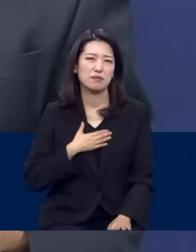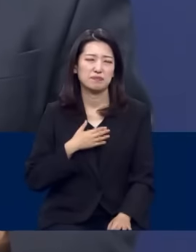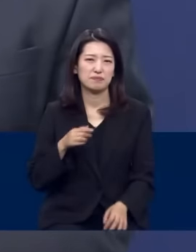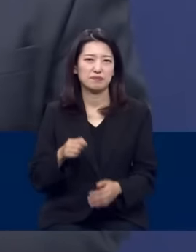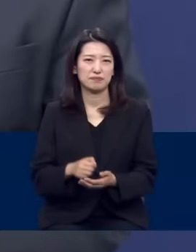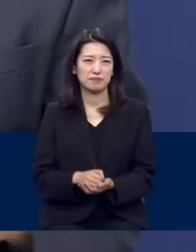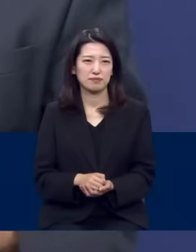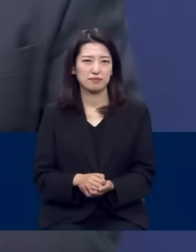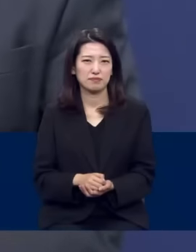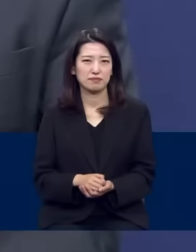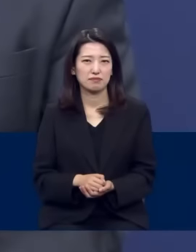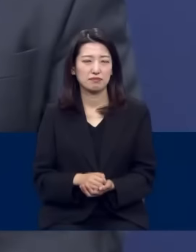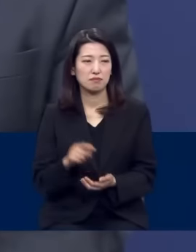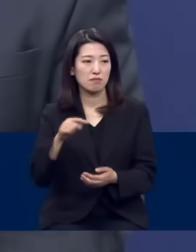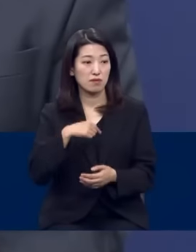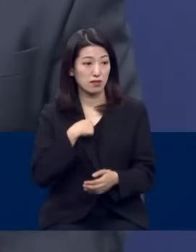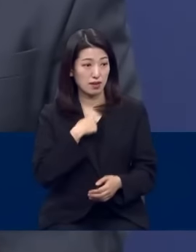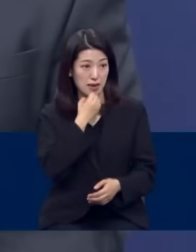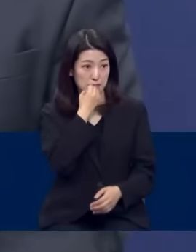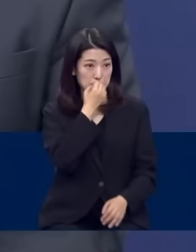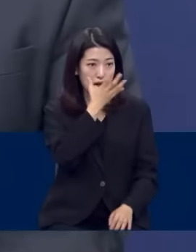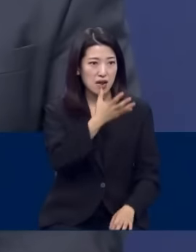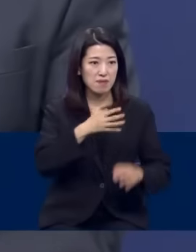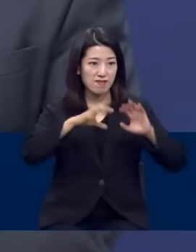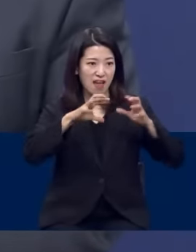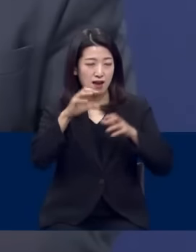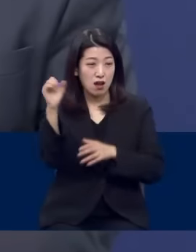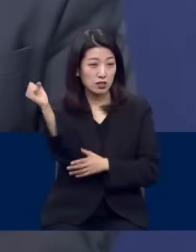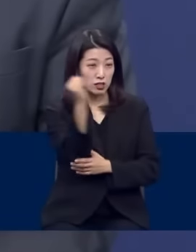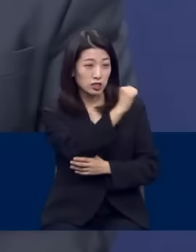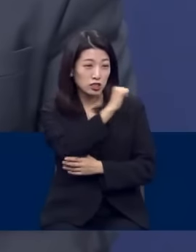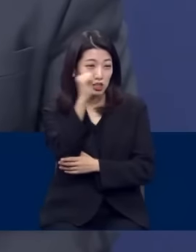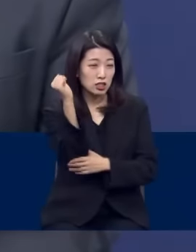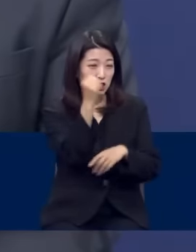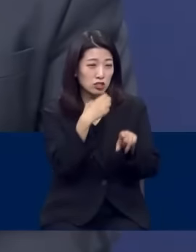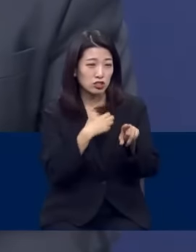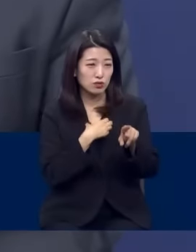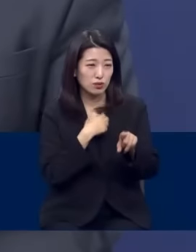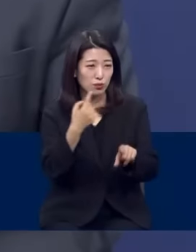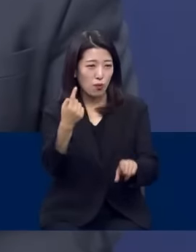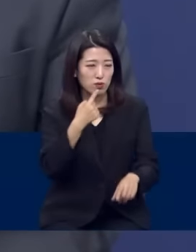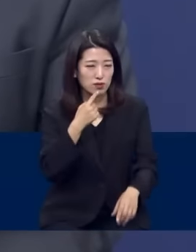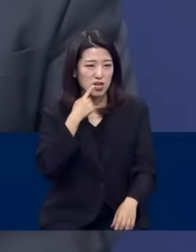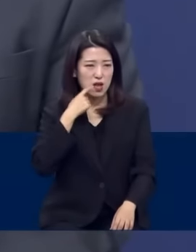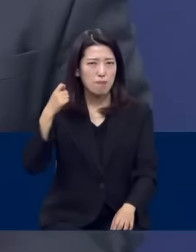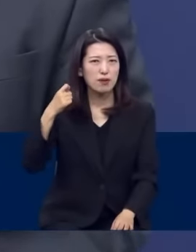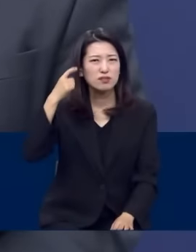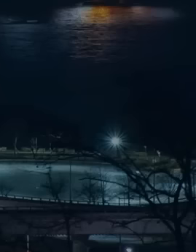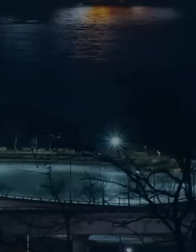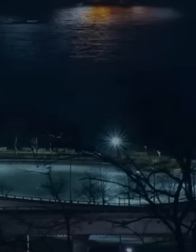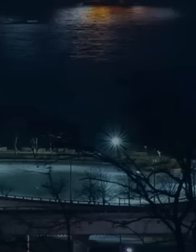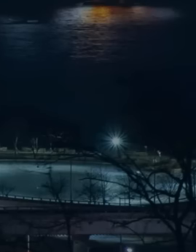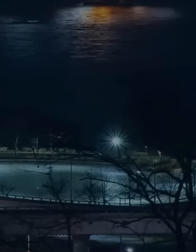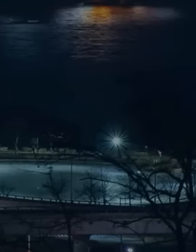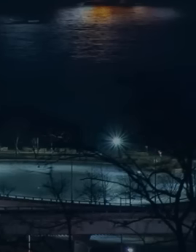열면은 나라가 흔들려 뭐 이런 식으로 해서 오히려 협박 일 가능성도 좀 있어